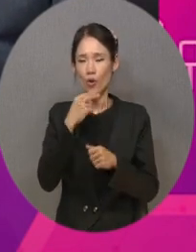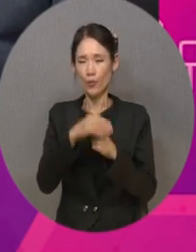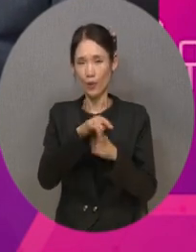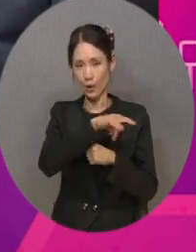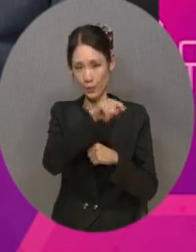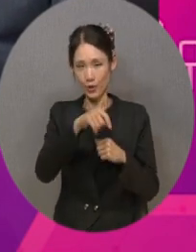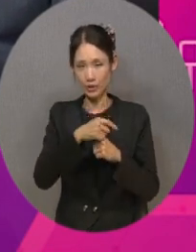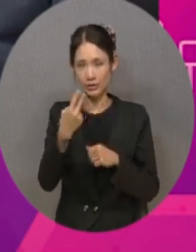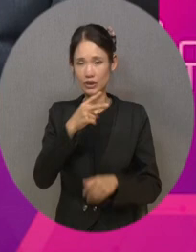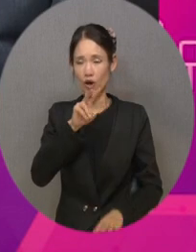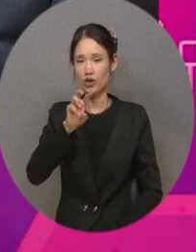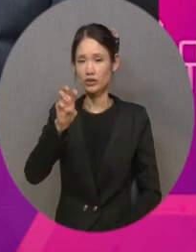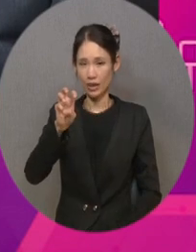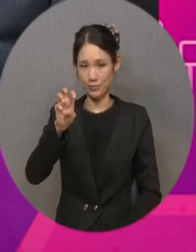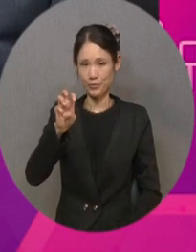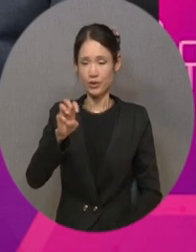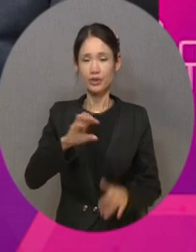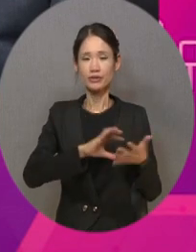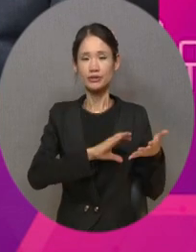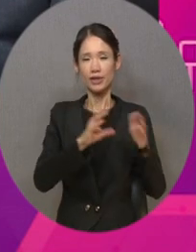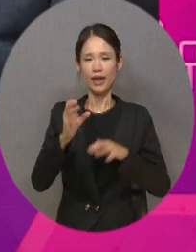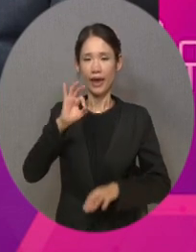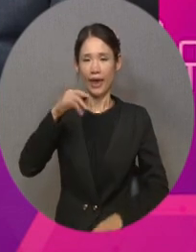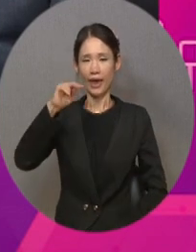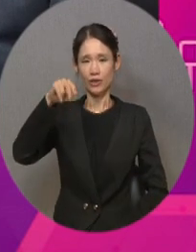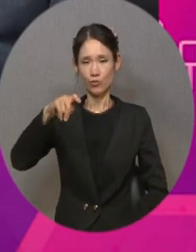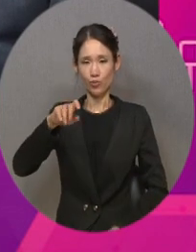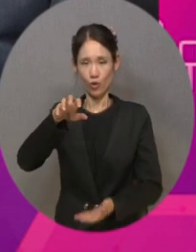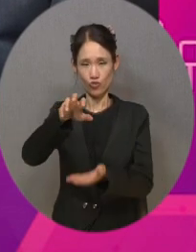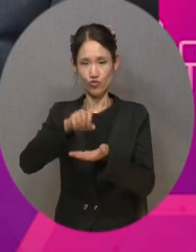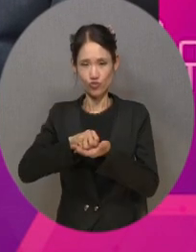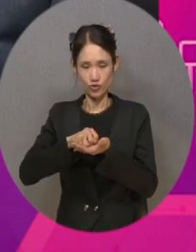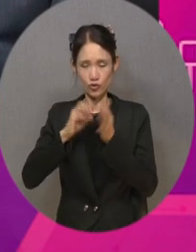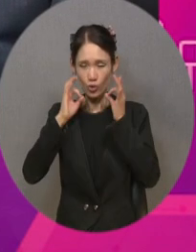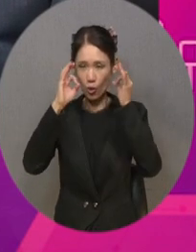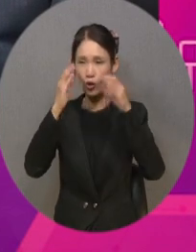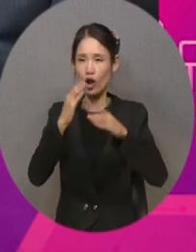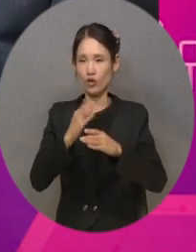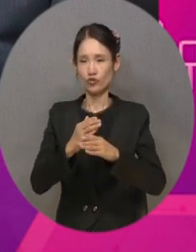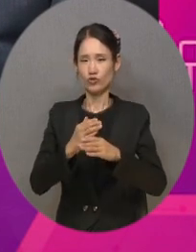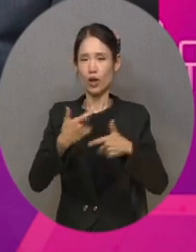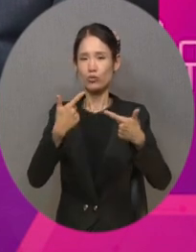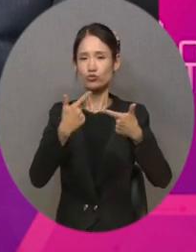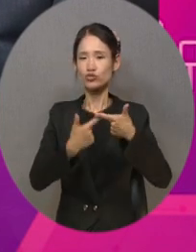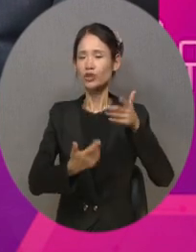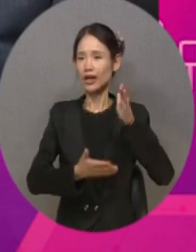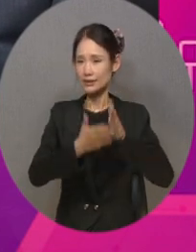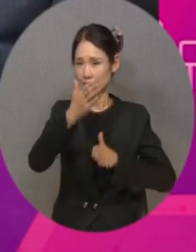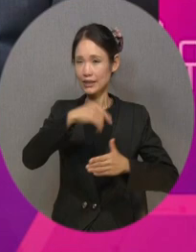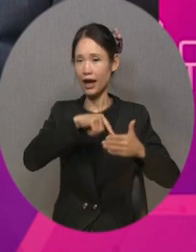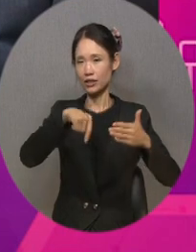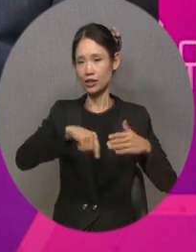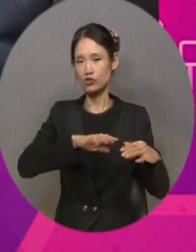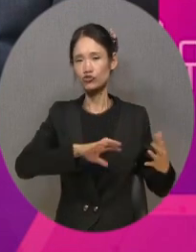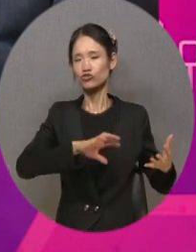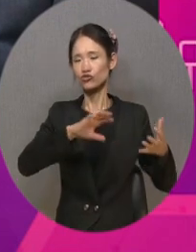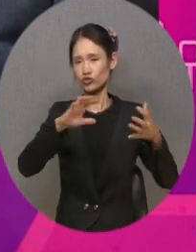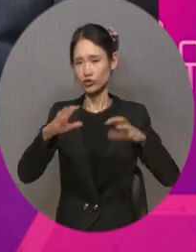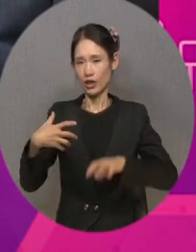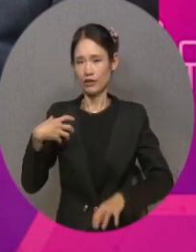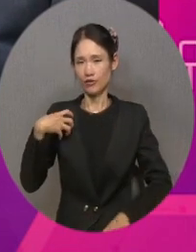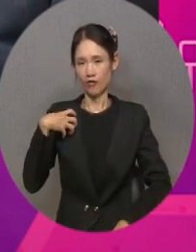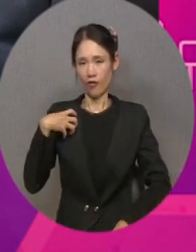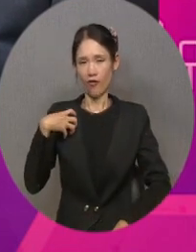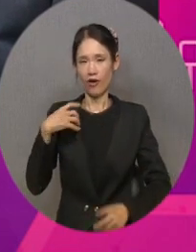2030년 세계 엑스포도 유치하려고 노력 중이지 않습니까? 그래서 이런 부산시의 국제적